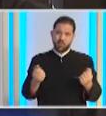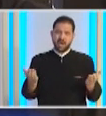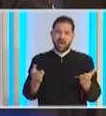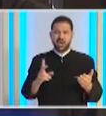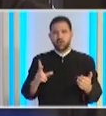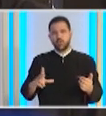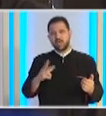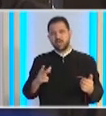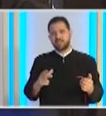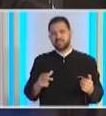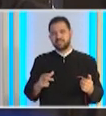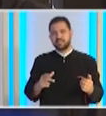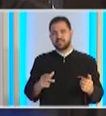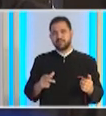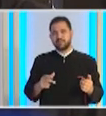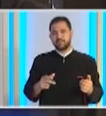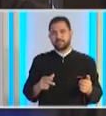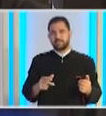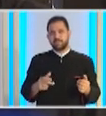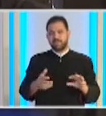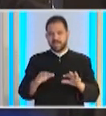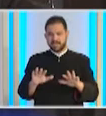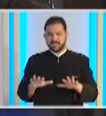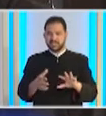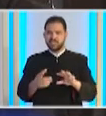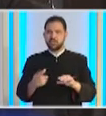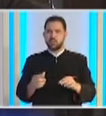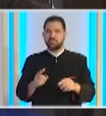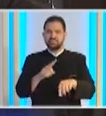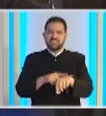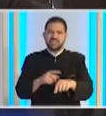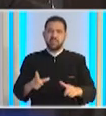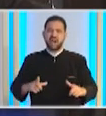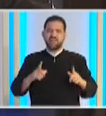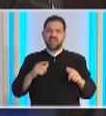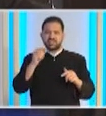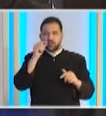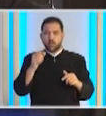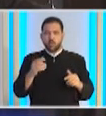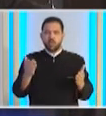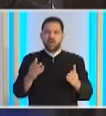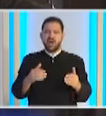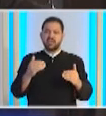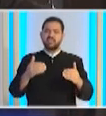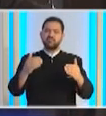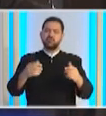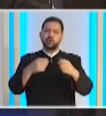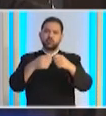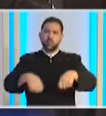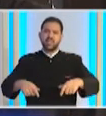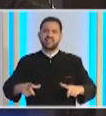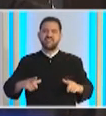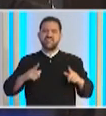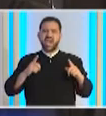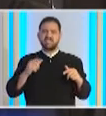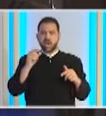este momentan, care nu ține de o anumită perioadă a vieții omului, ci este un proces care se desfășoară pe întreg